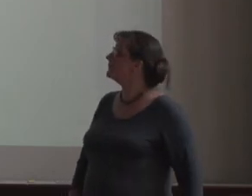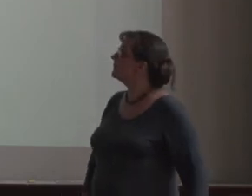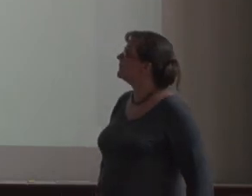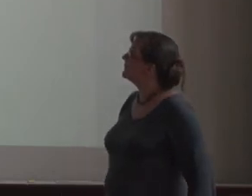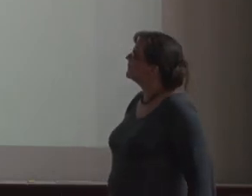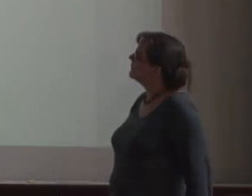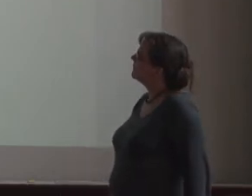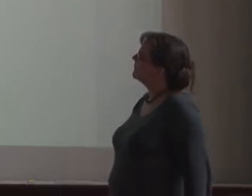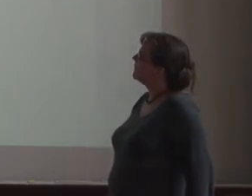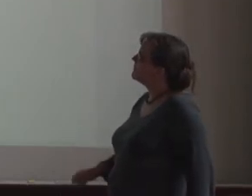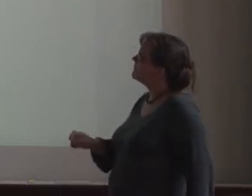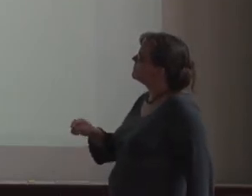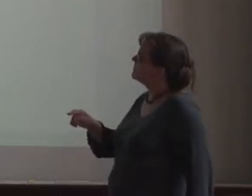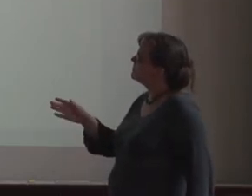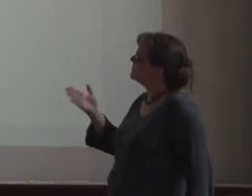Oula.